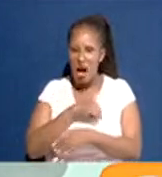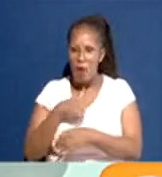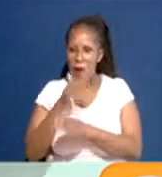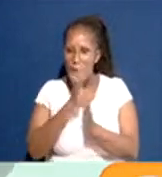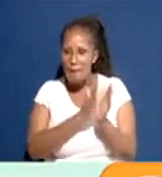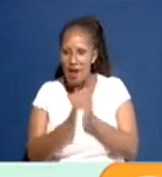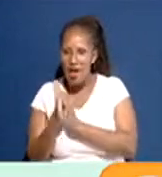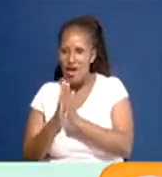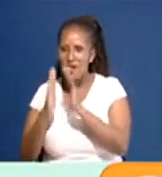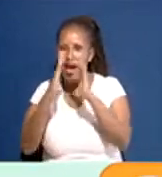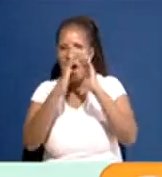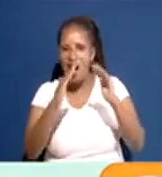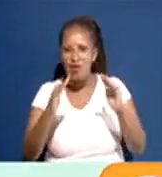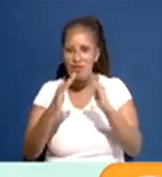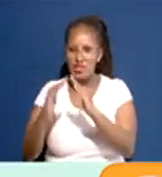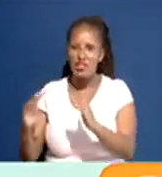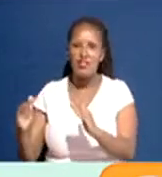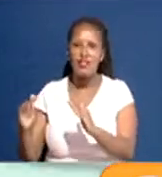housing